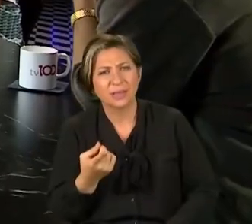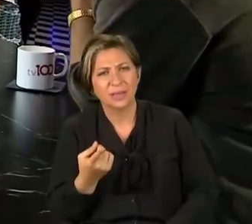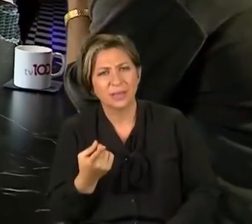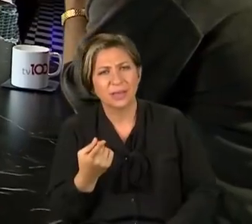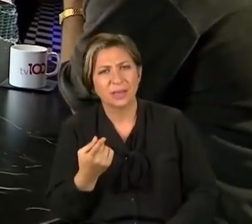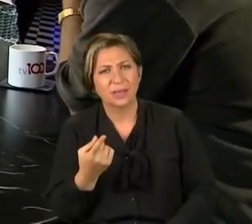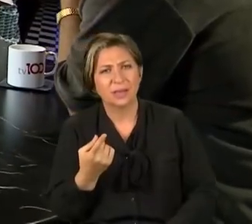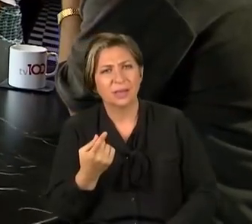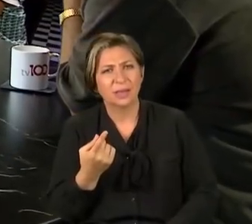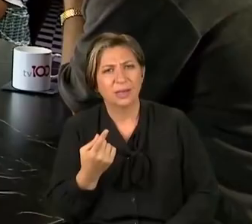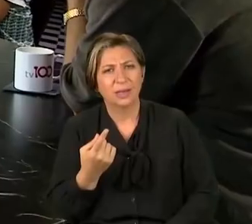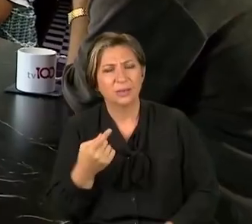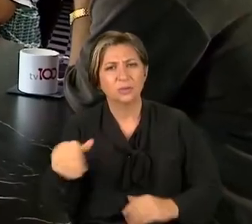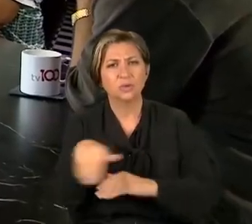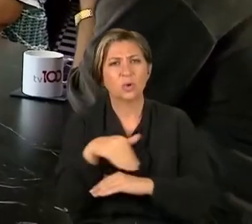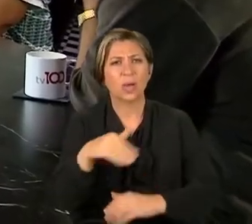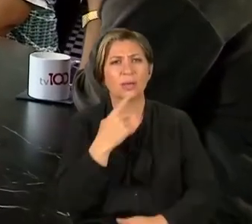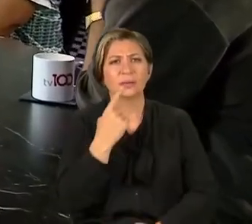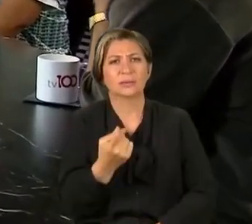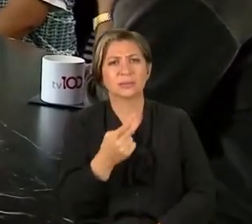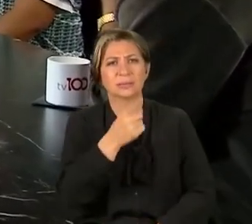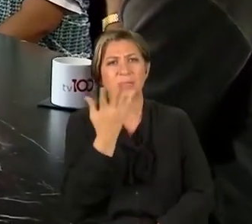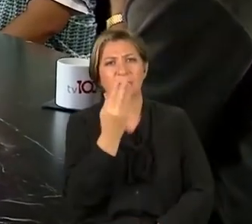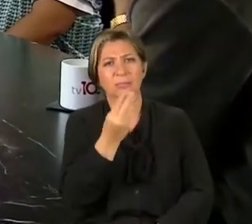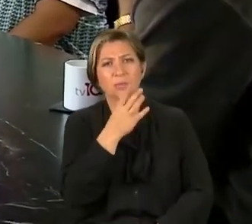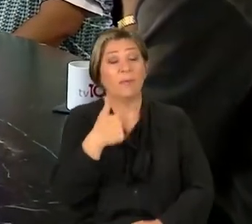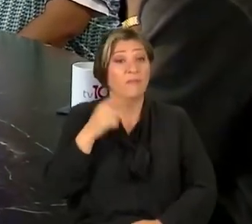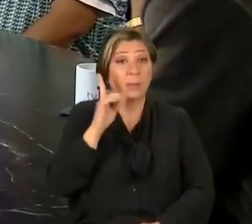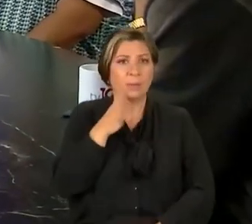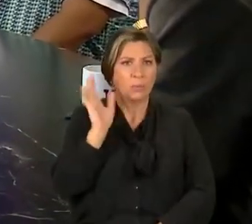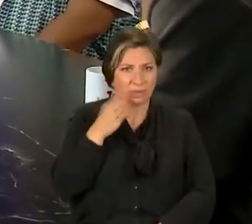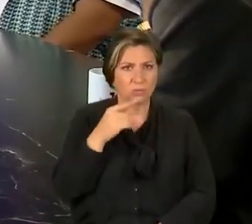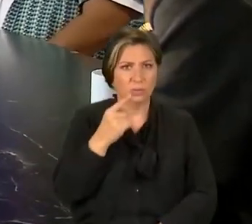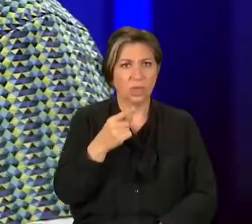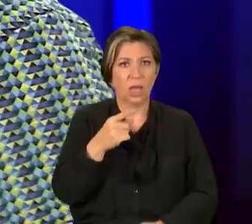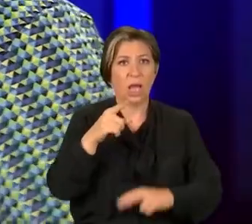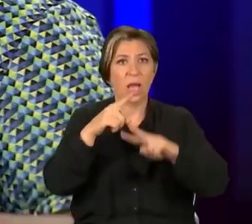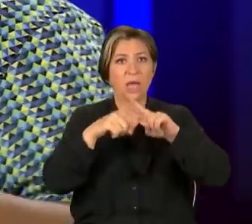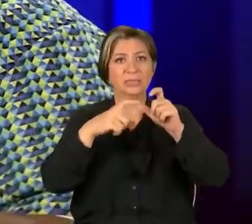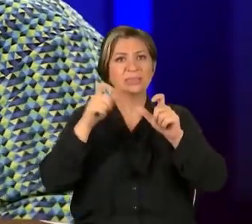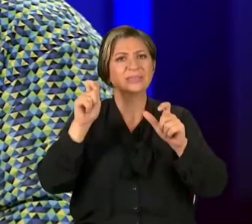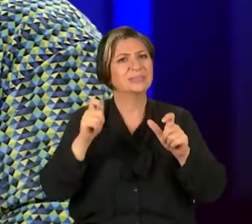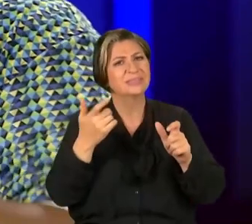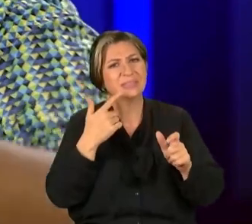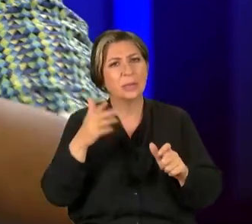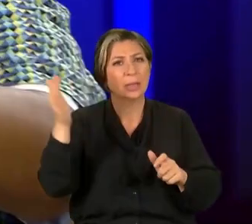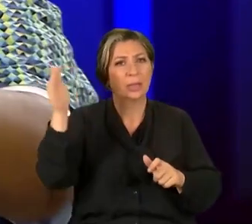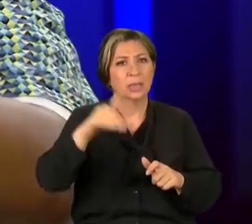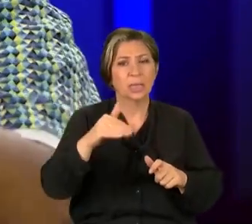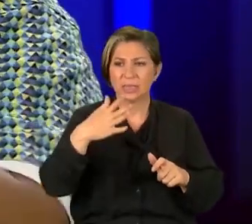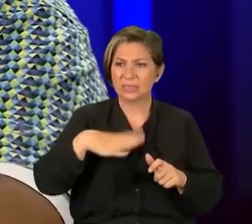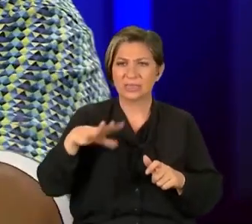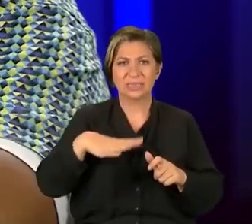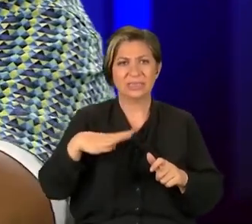Asya Sokak argosu Siz benden daha iyi biliyorsunuzdur az yapmak misal birisi geliyor ve onun